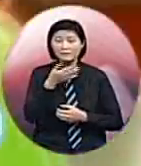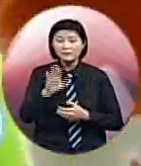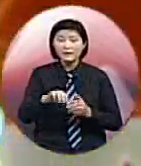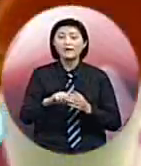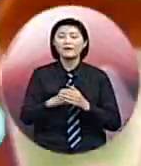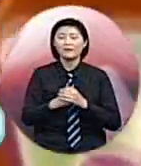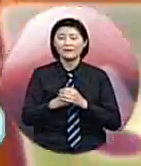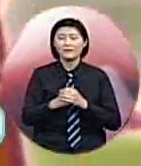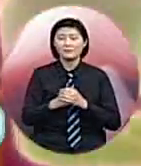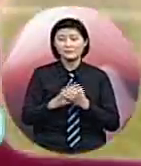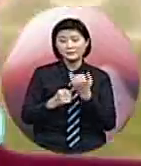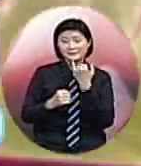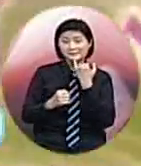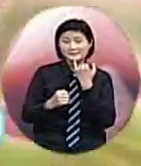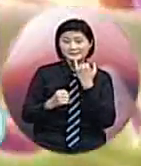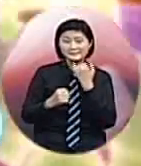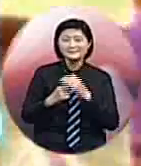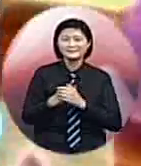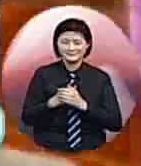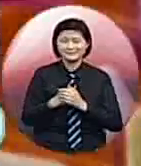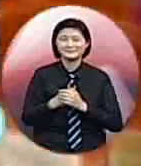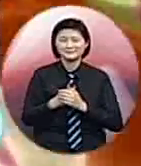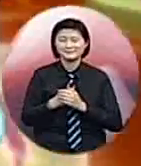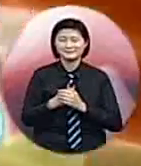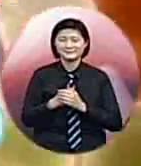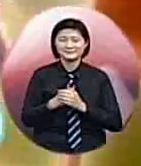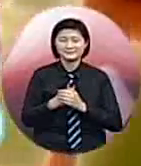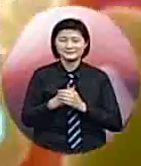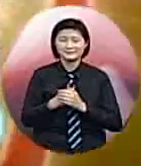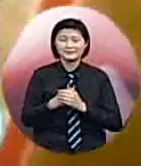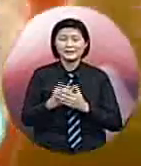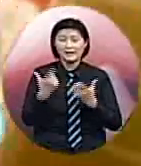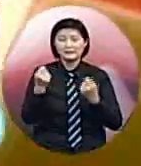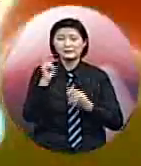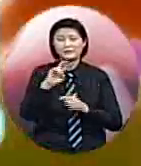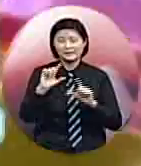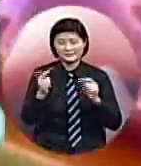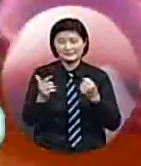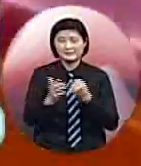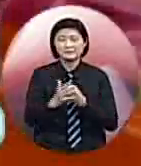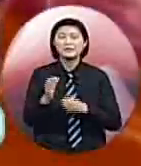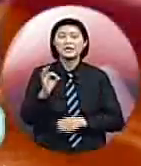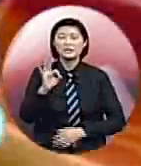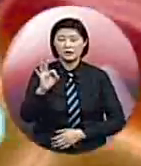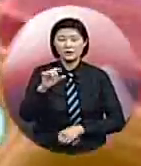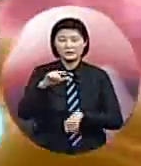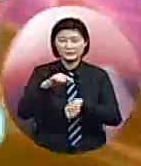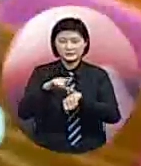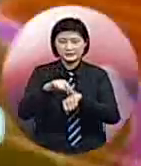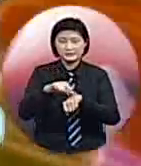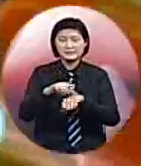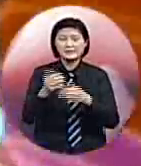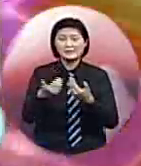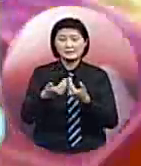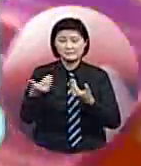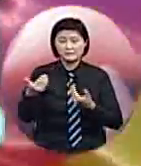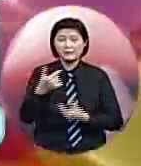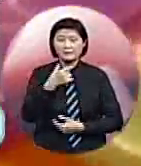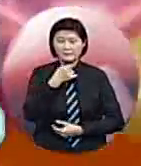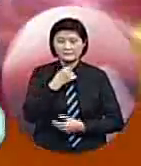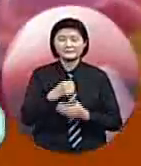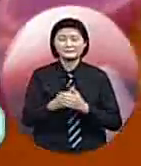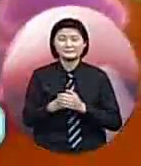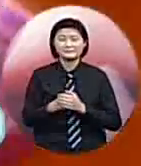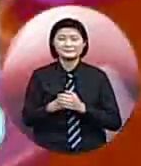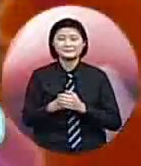그래도 뭐 괜찮겠죠? 예, 괜찮습니다. 예, 괜찮습니다. 예, 예. 예. 예 같은 노래가 입을, 아니니까. 예, 예. 10시에 예. 입을 하겠습니다. 그럼. 예, 영시에 입을 좋죠. 예, 예, 예. 예.